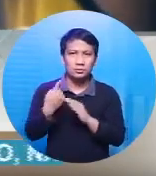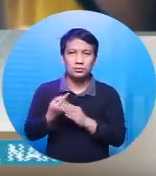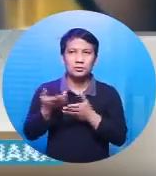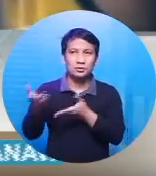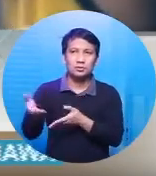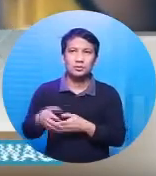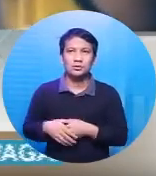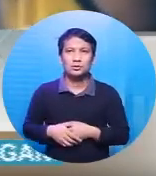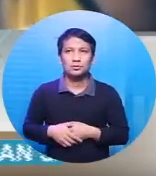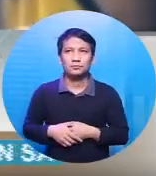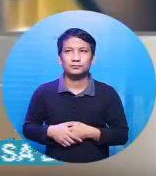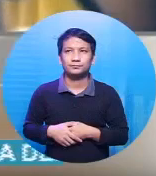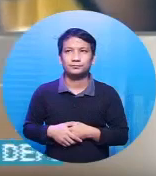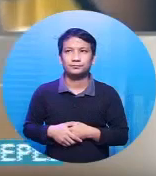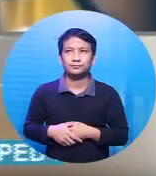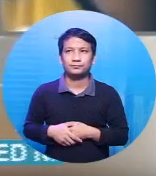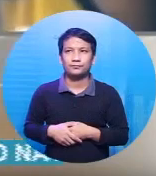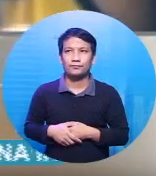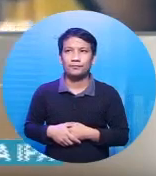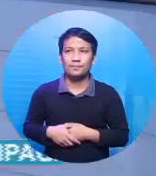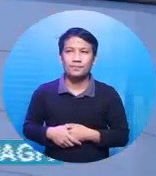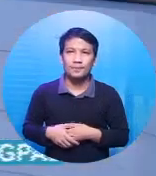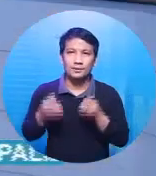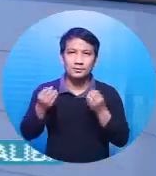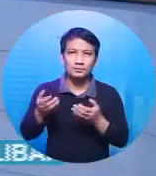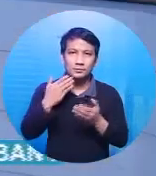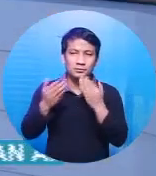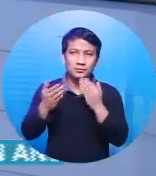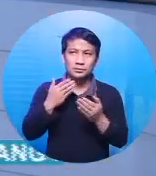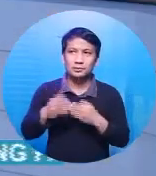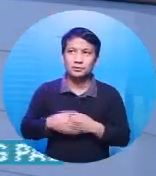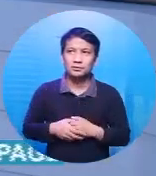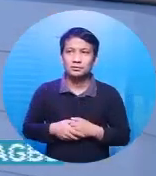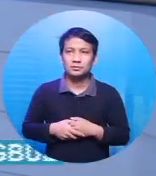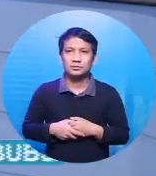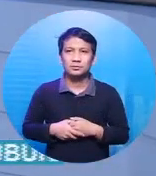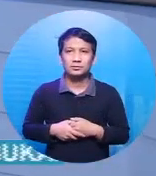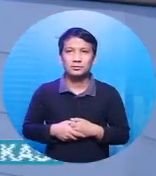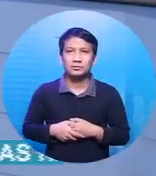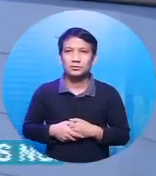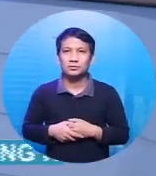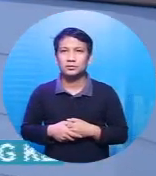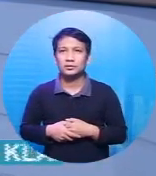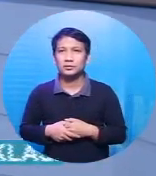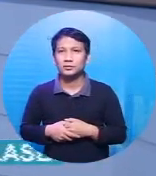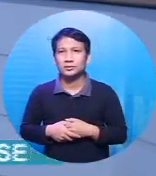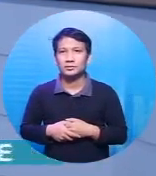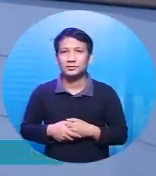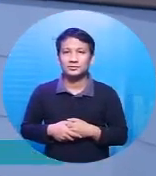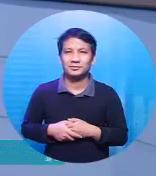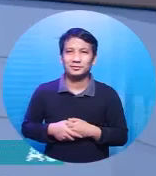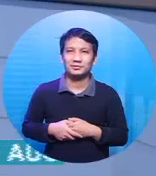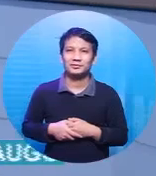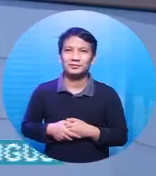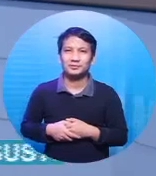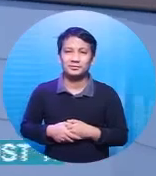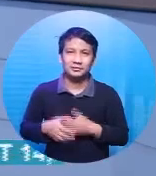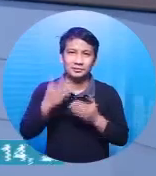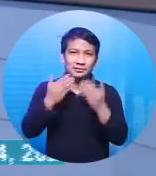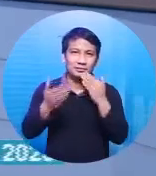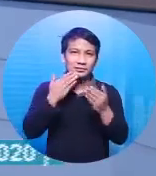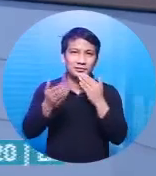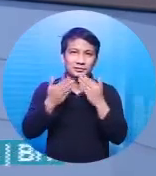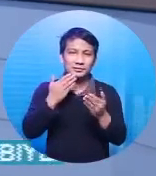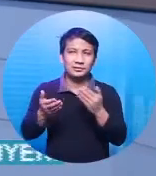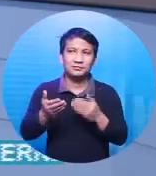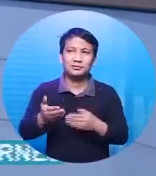okay? Salamat po, Nanay Jennifer. Okay po. Salamat po, Jasmine, Bulan, ma'am. Salamat din po, Sir Rafi, sa